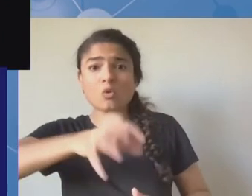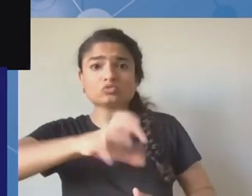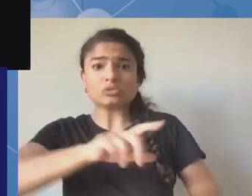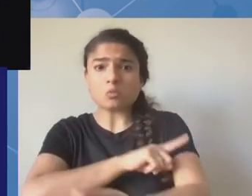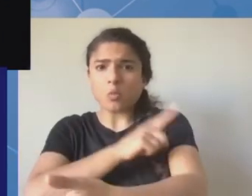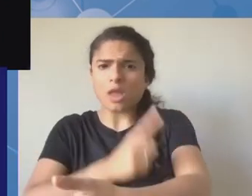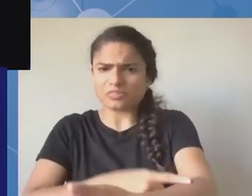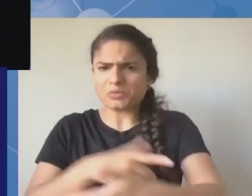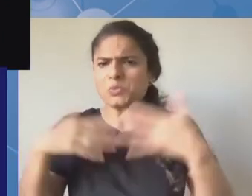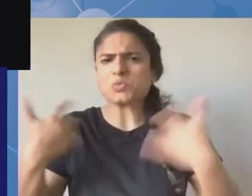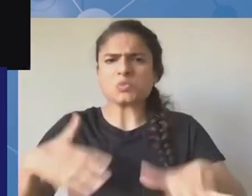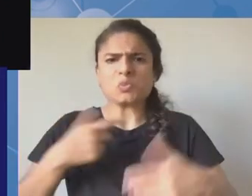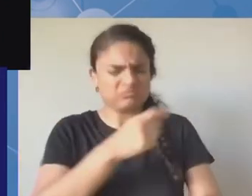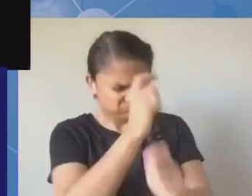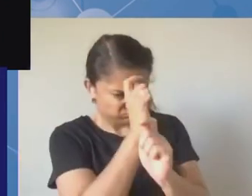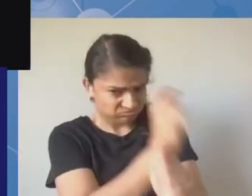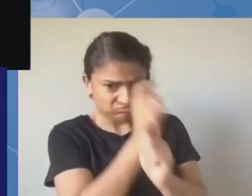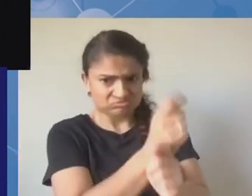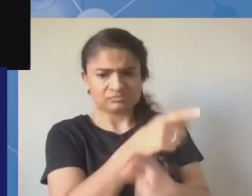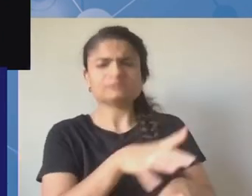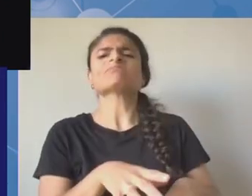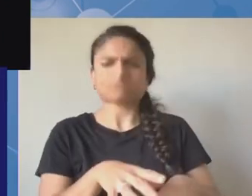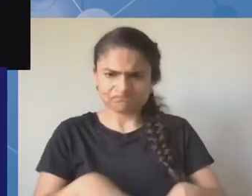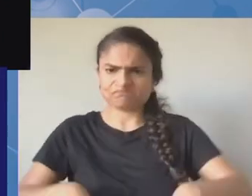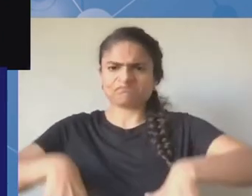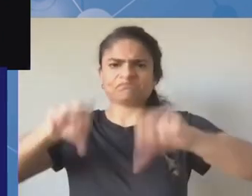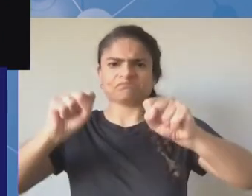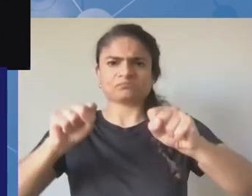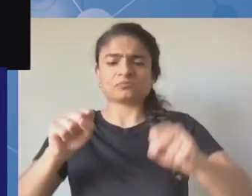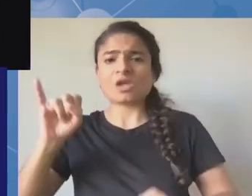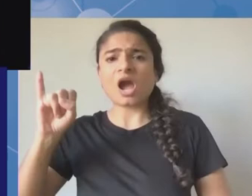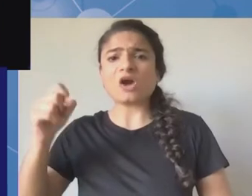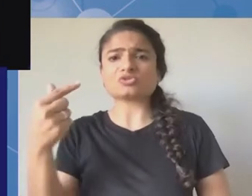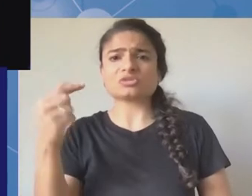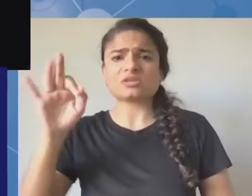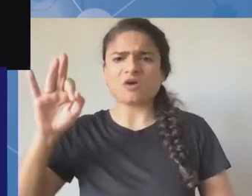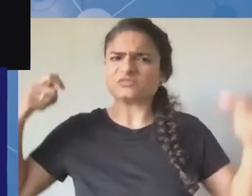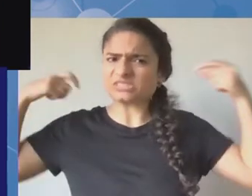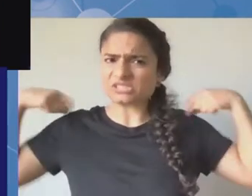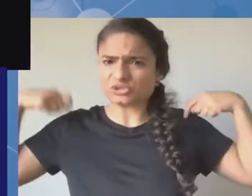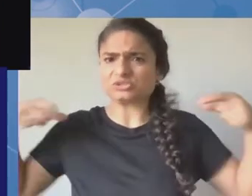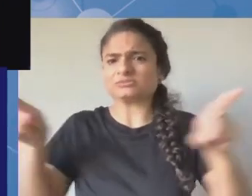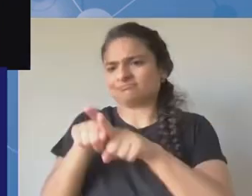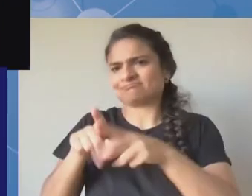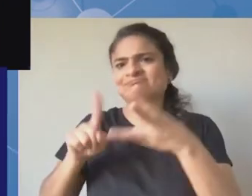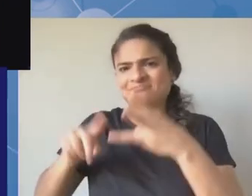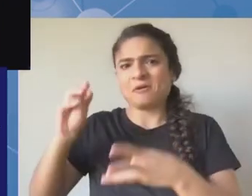بولندا جزيلا. الدولة المضيفة هذه قامت بجهود ضخمة.